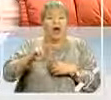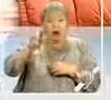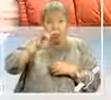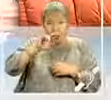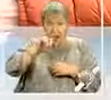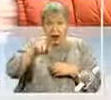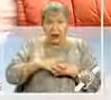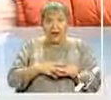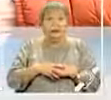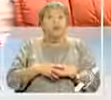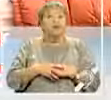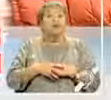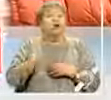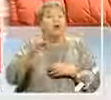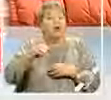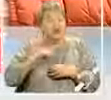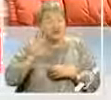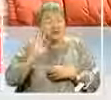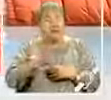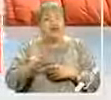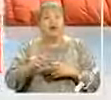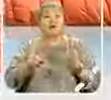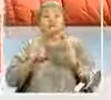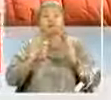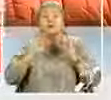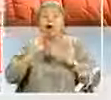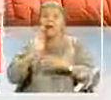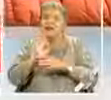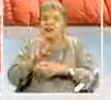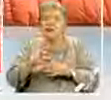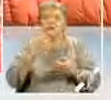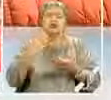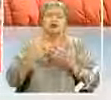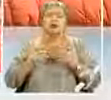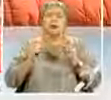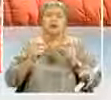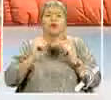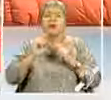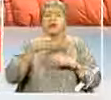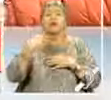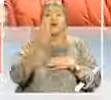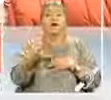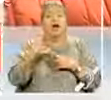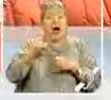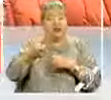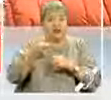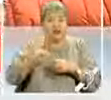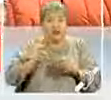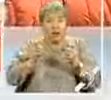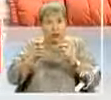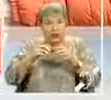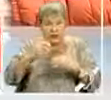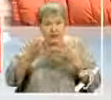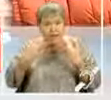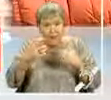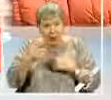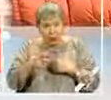Deține act de reglementare din punct de vedere al protecției mediului, eliberat de către Agenția Națională pentru Protecția Mediului,